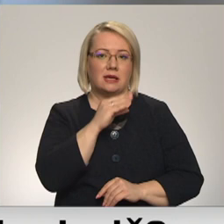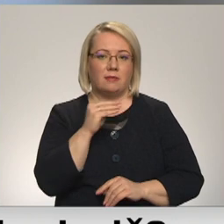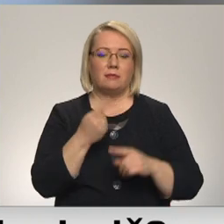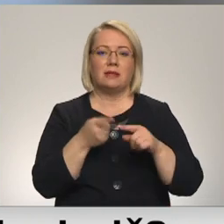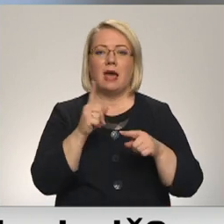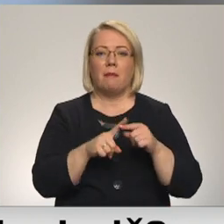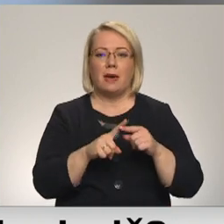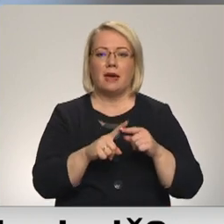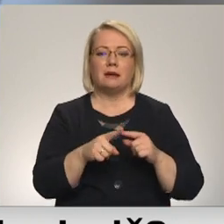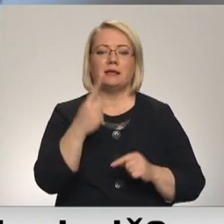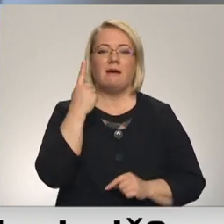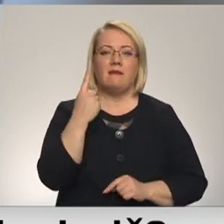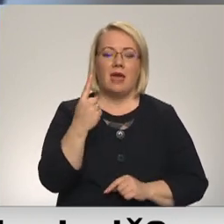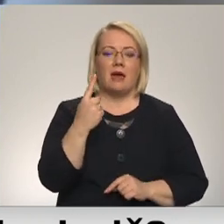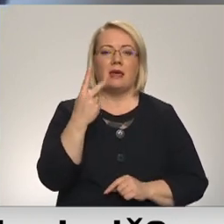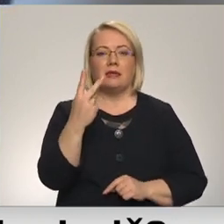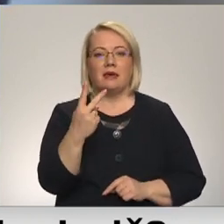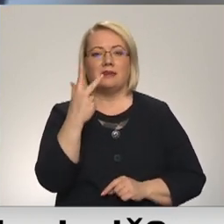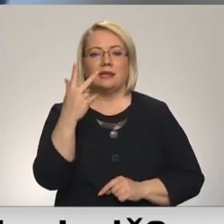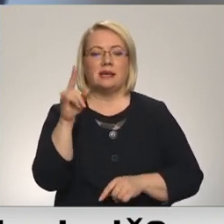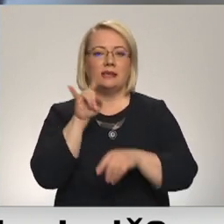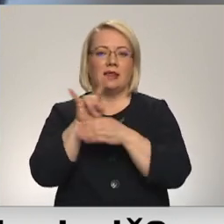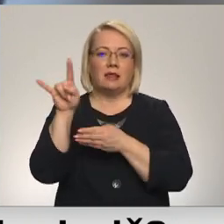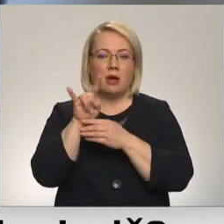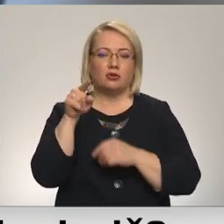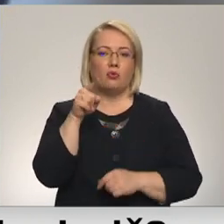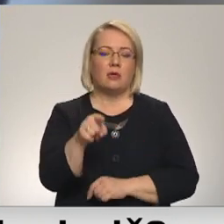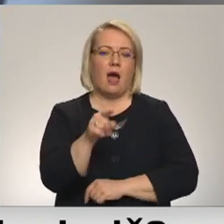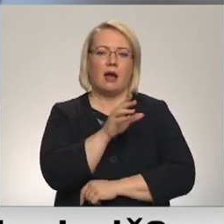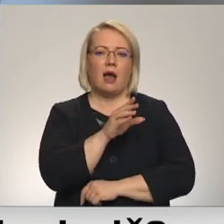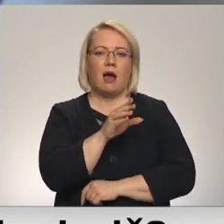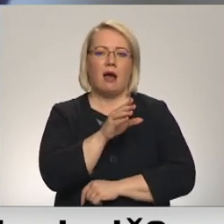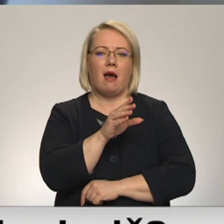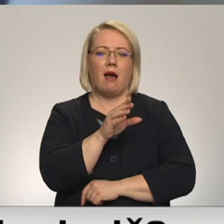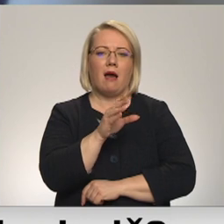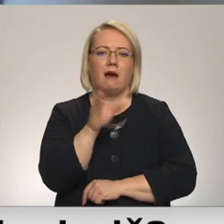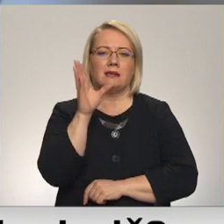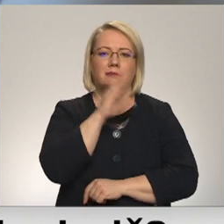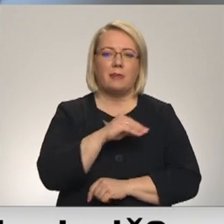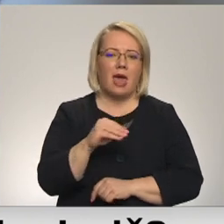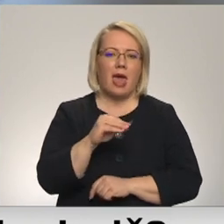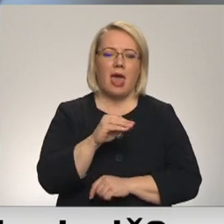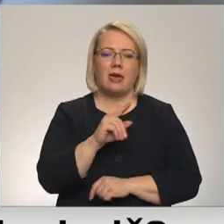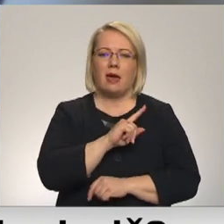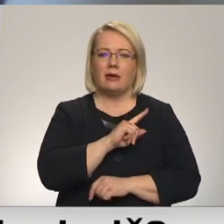nu, viena, divas, trīs lidmašīnas, jā, un tā kapacitāte, arī peronu kapacitāte izsmeļās,